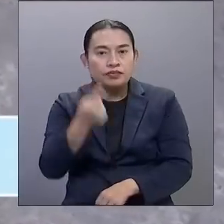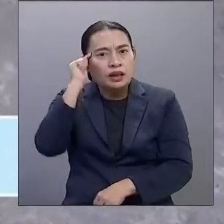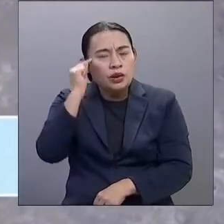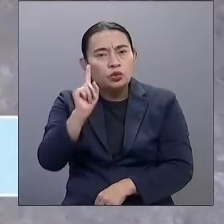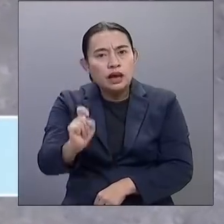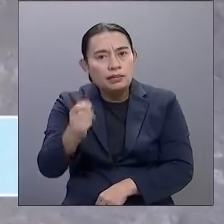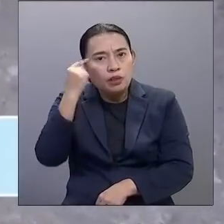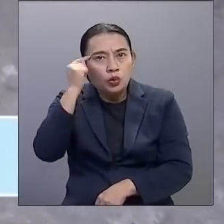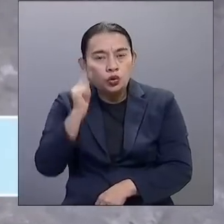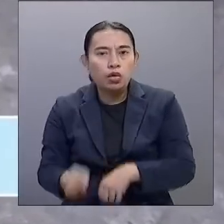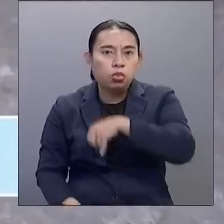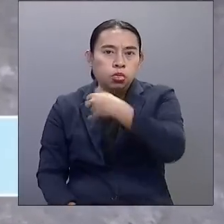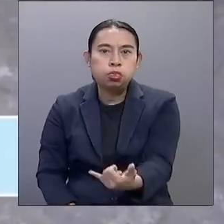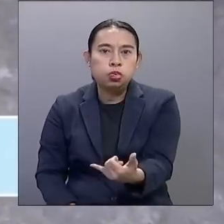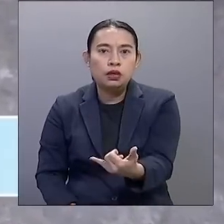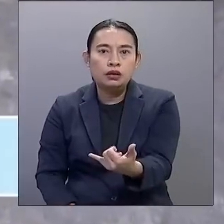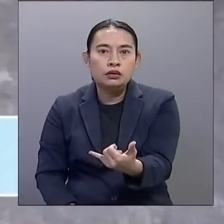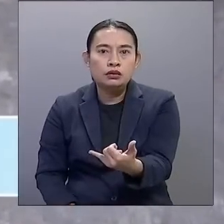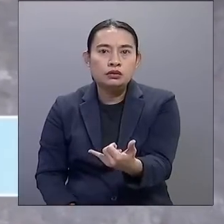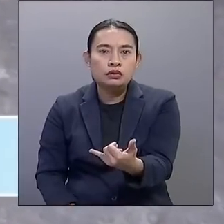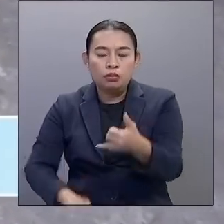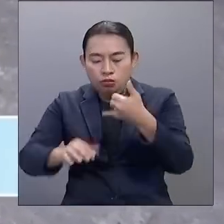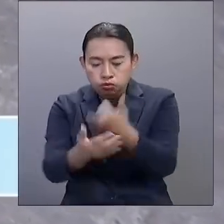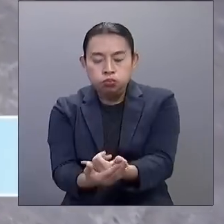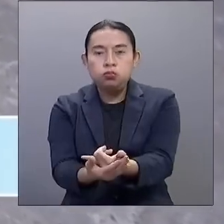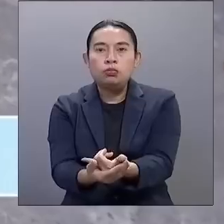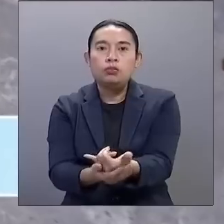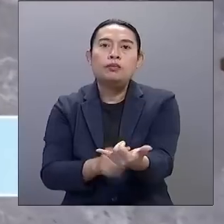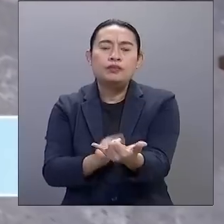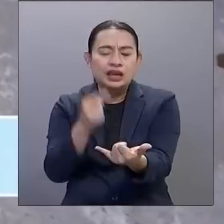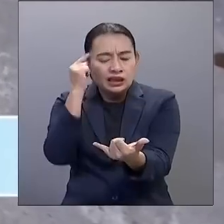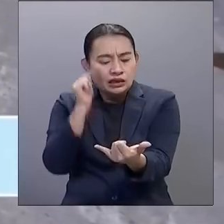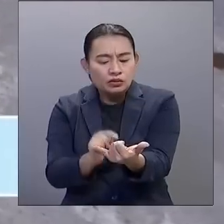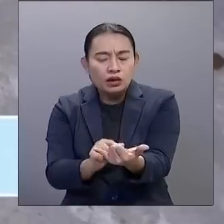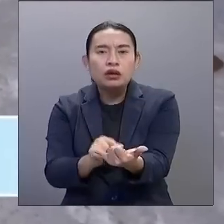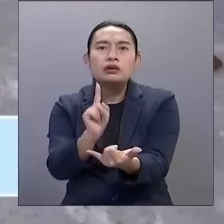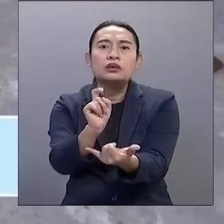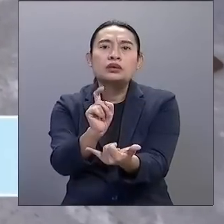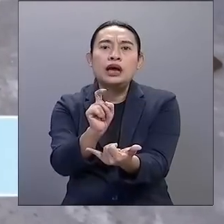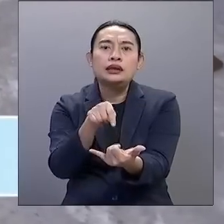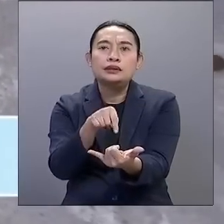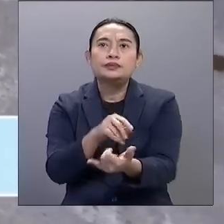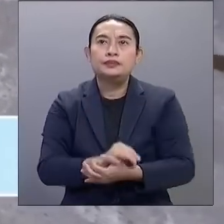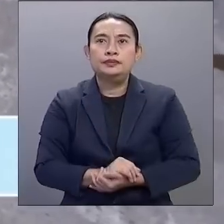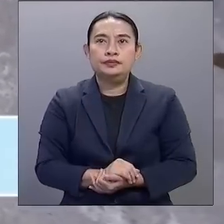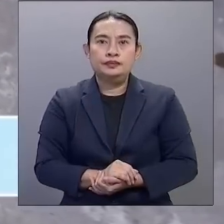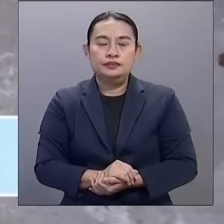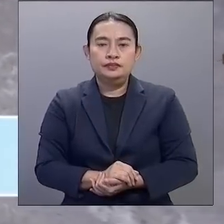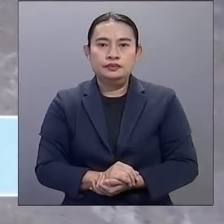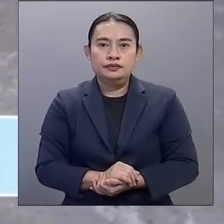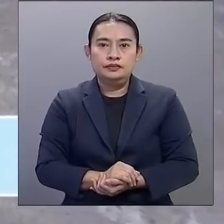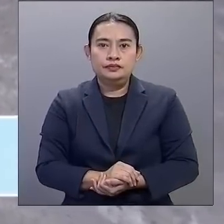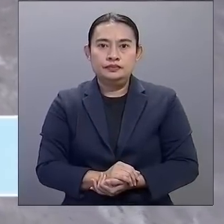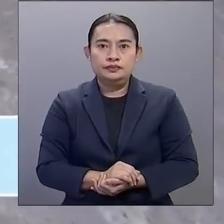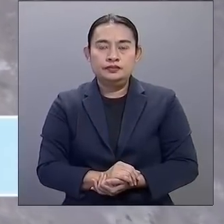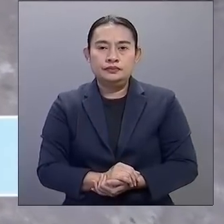เลยพอฟาดลงไปพื้นปุ๊บนี่มันทันทีเลยว่าแมวน่าจะตายแน่นอน ครับครับอ่ะทีนี้ครับเดี๋ยวให้พี่เจมฝาก